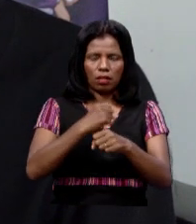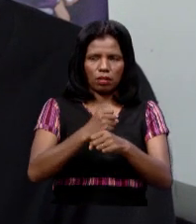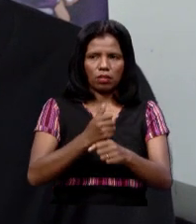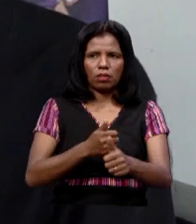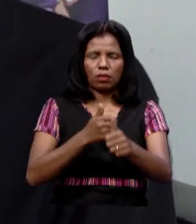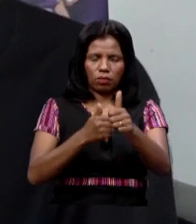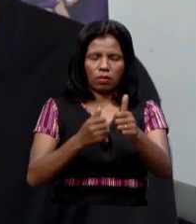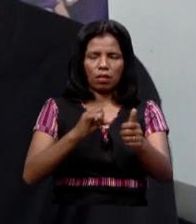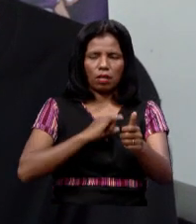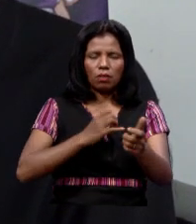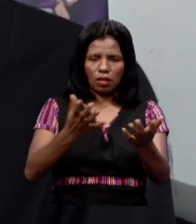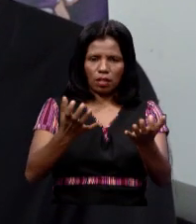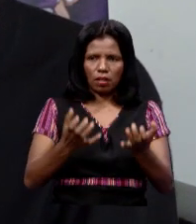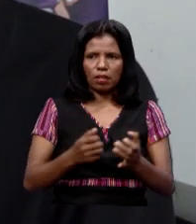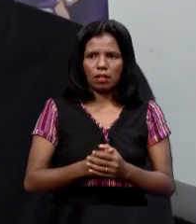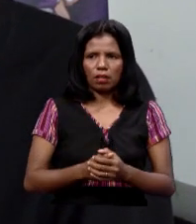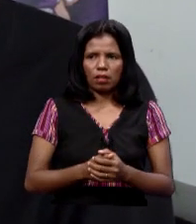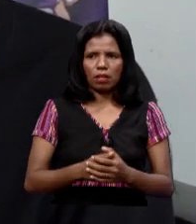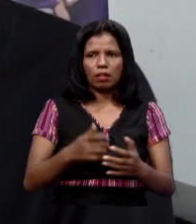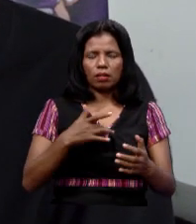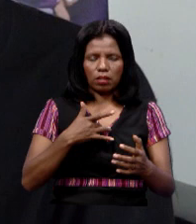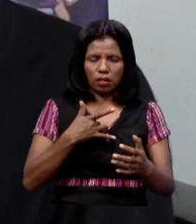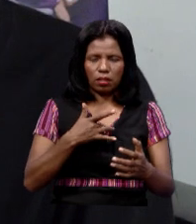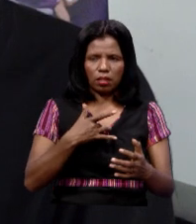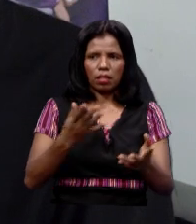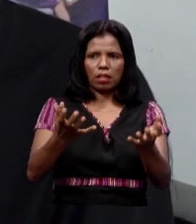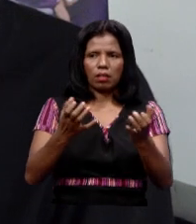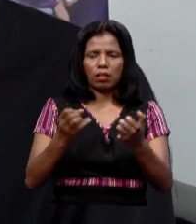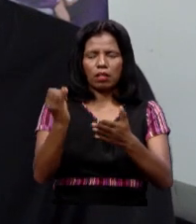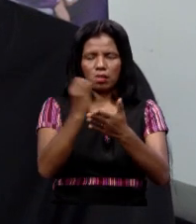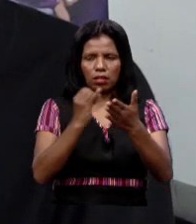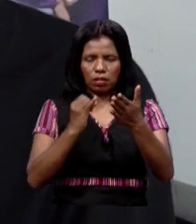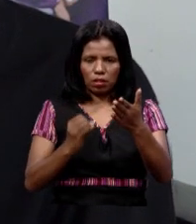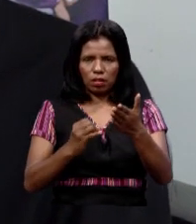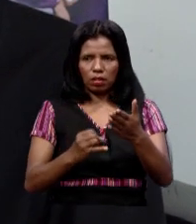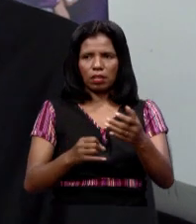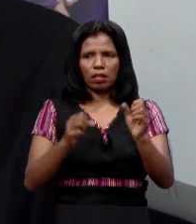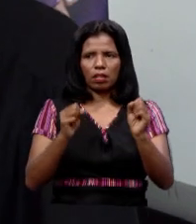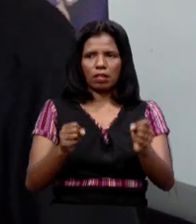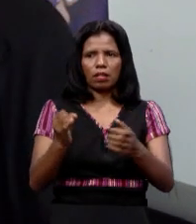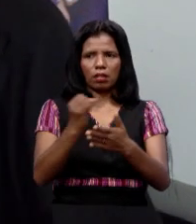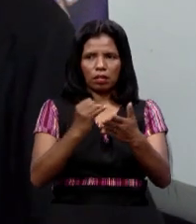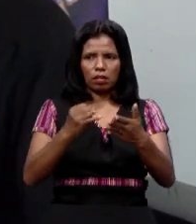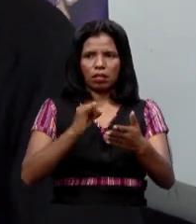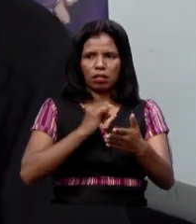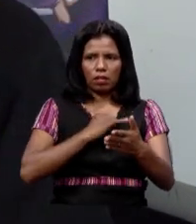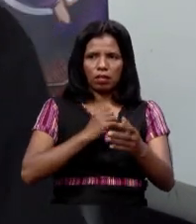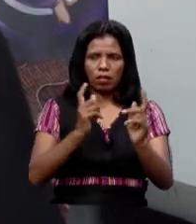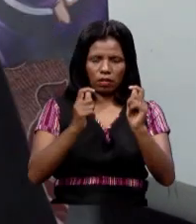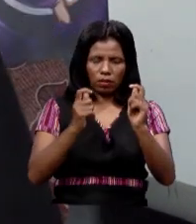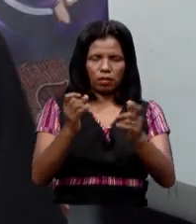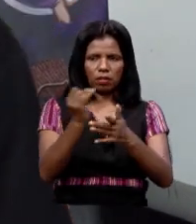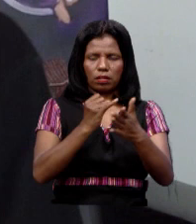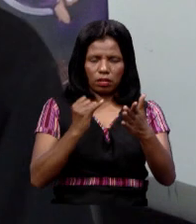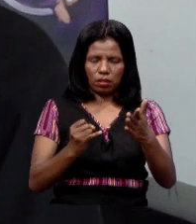mood kanu sa isin sinti hakarak desenyu hakarak pengmut hakar desenyu ya ne hau koko desenyu ne